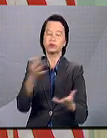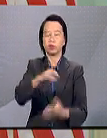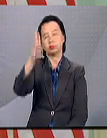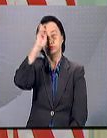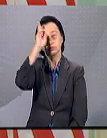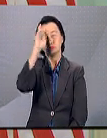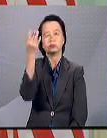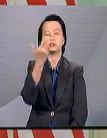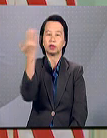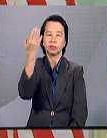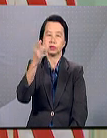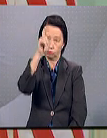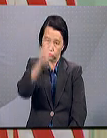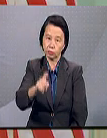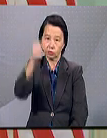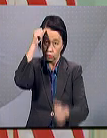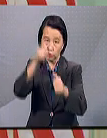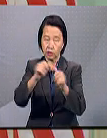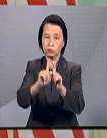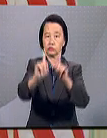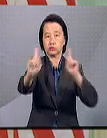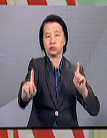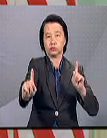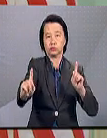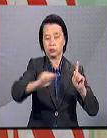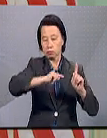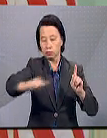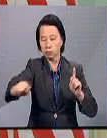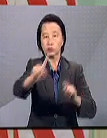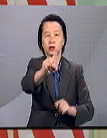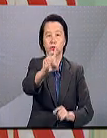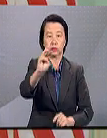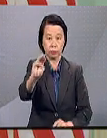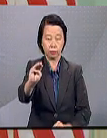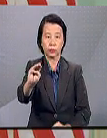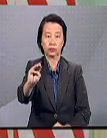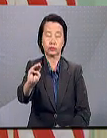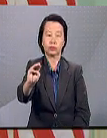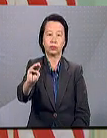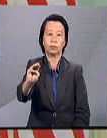sosial mesti dilaksanakan dengan sekurang-kurang 1 meter.